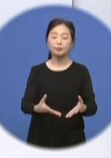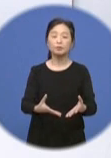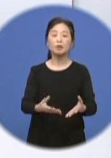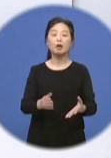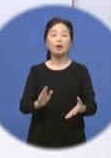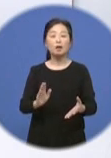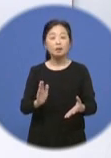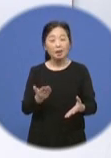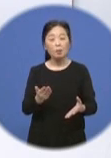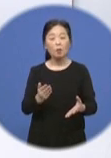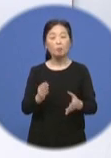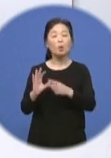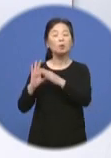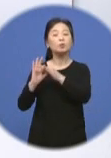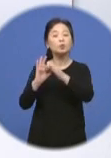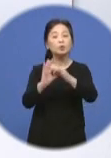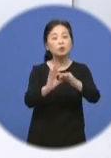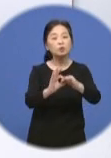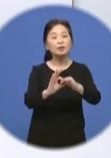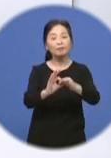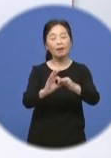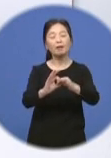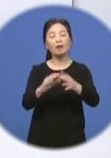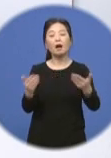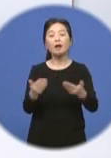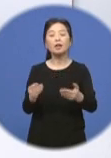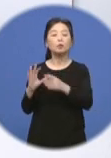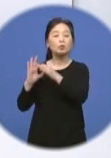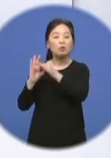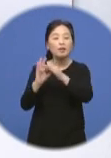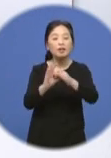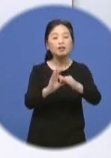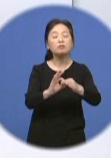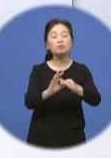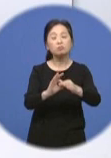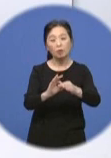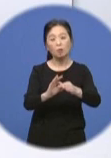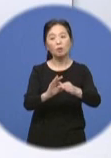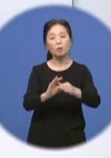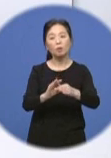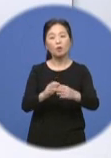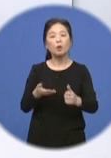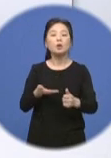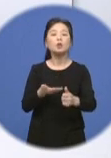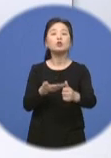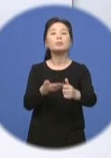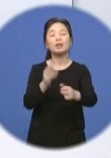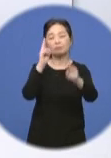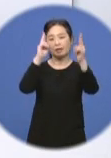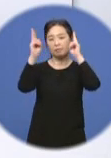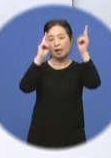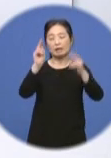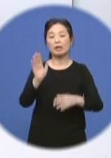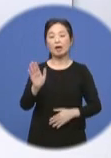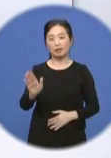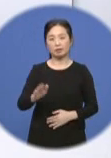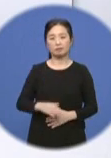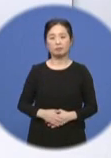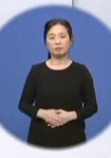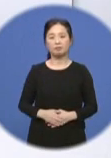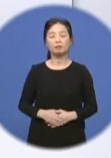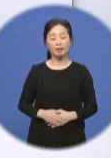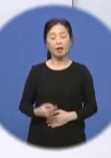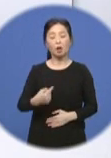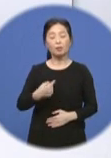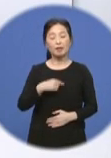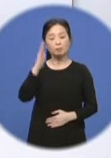今後も続けていくということをすごく推進してくださっているので、私もこういう講座に来させていただい